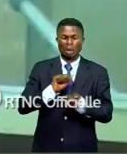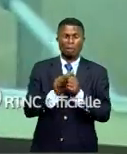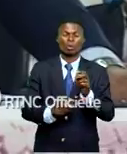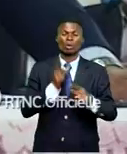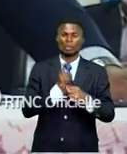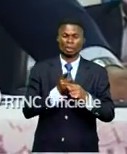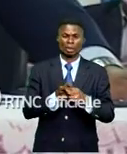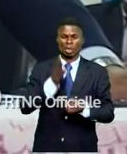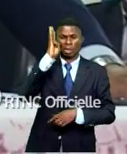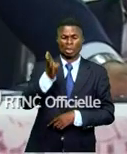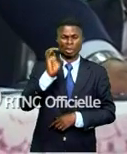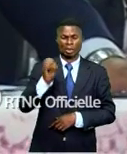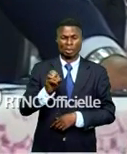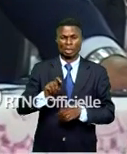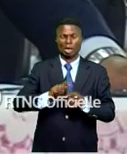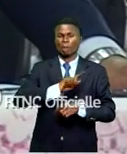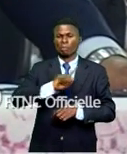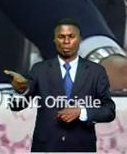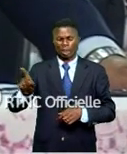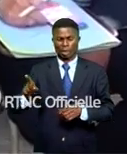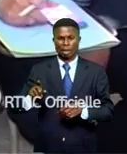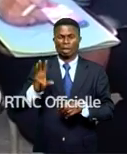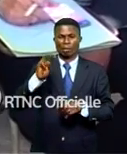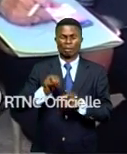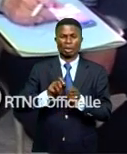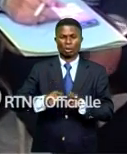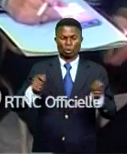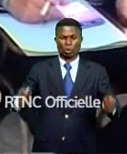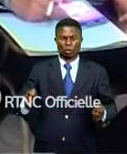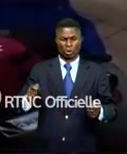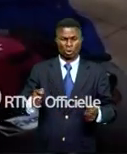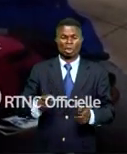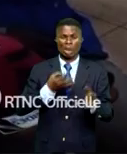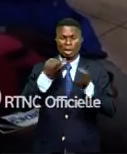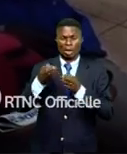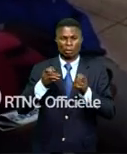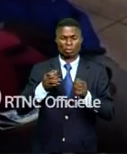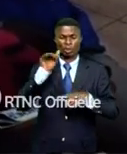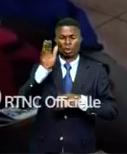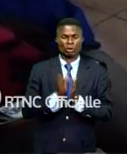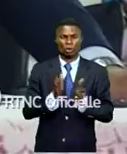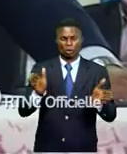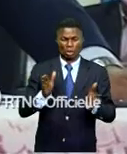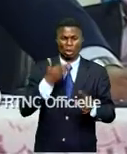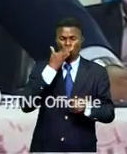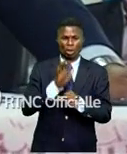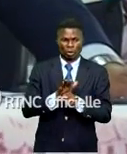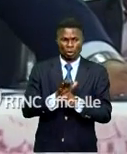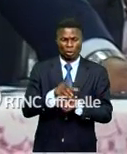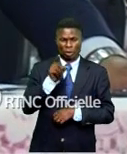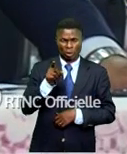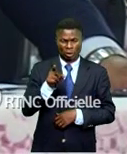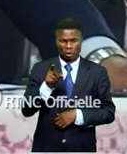combler les 450 000 mètres cubes de déficit, a confié devant la presse le directeur général de cette entreprise, Clément